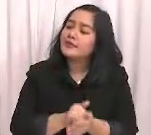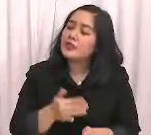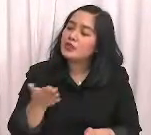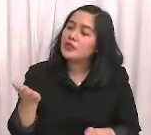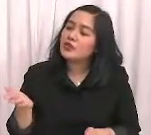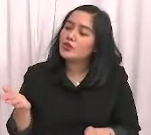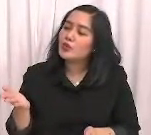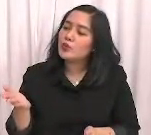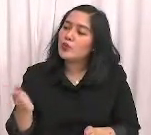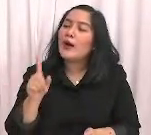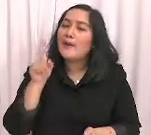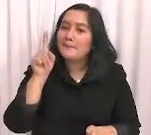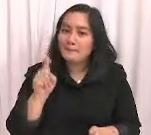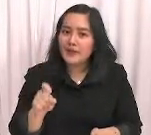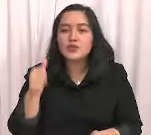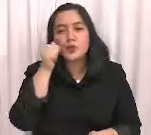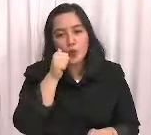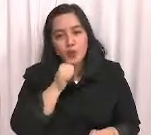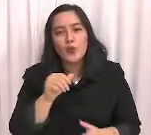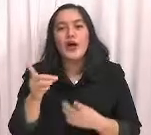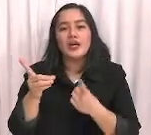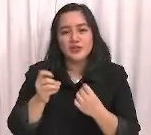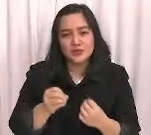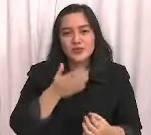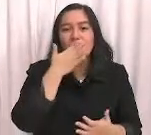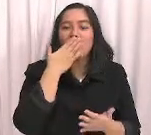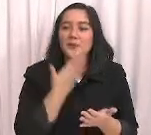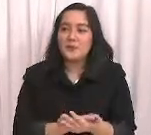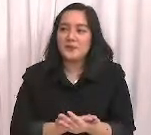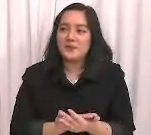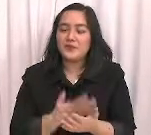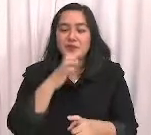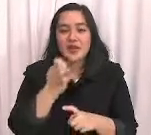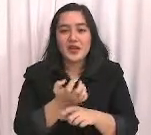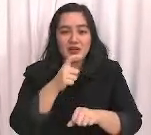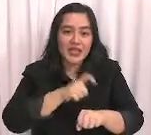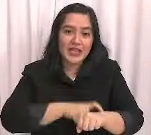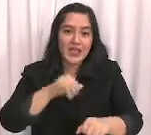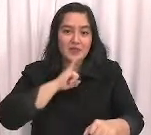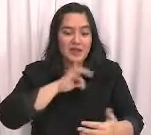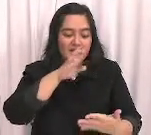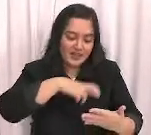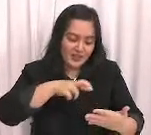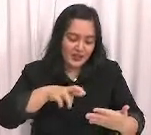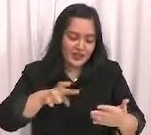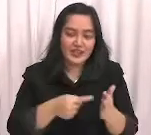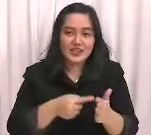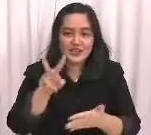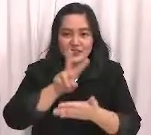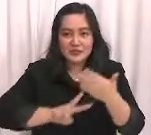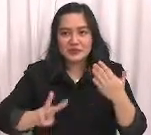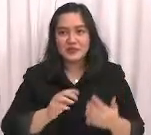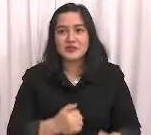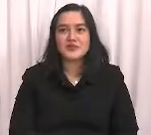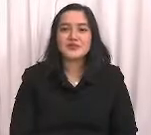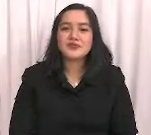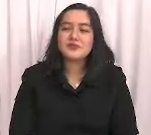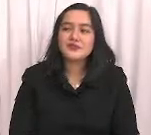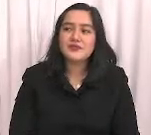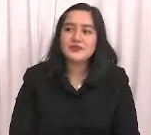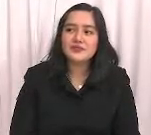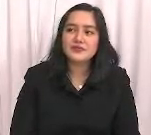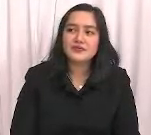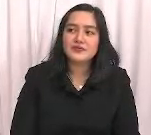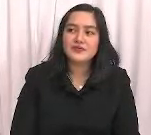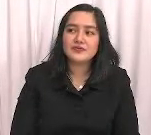siyang I, para personal. Tama. Personal. So every time I read these verses, I. So minsan, meron talaga ako to the